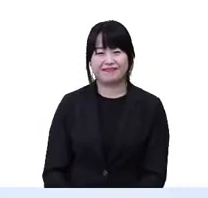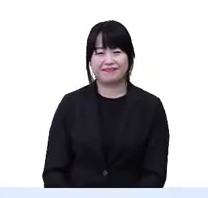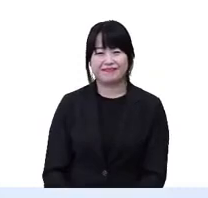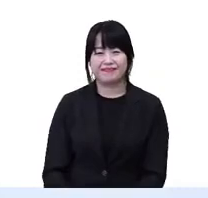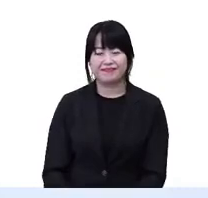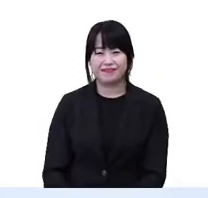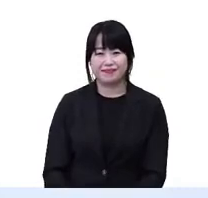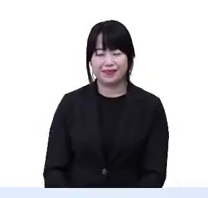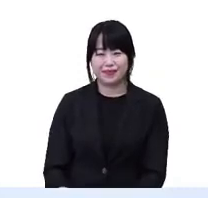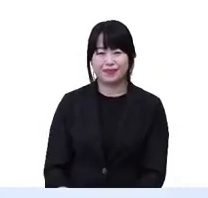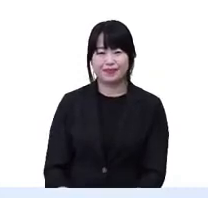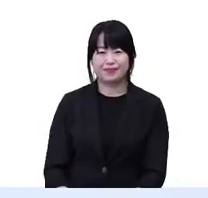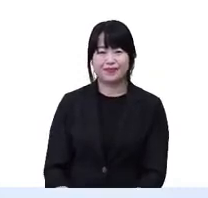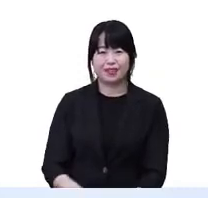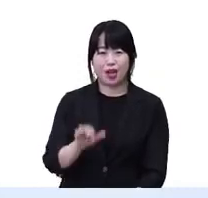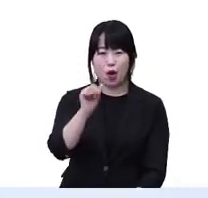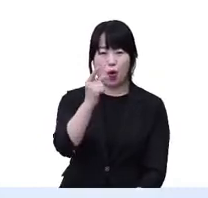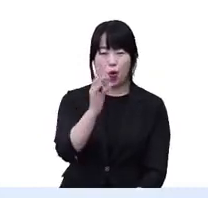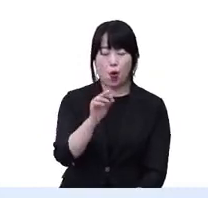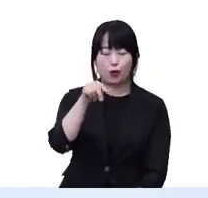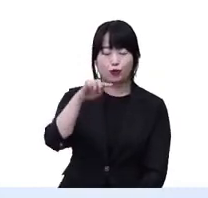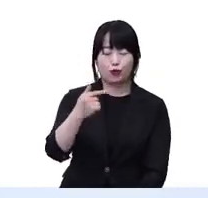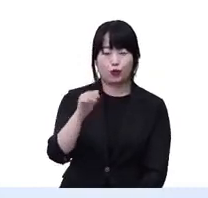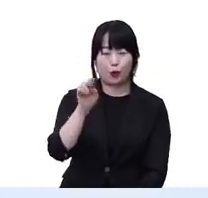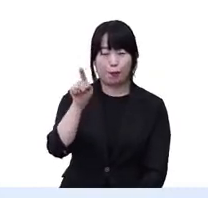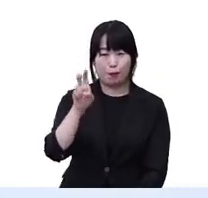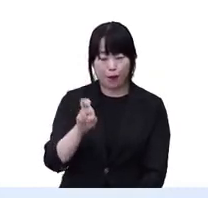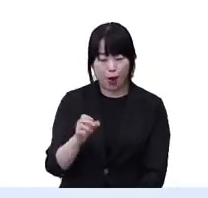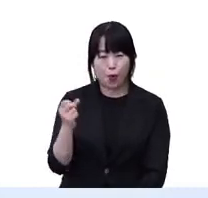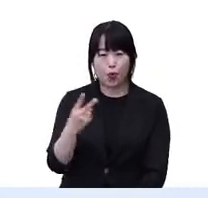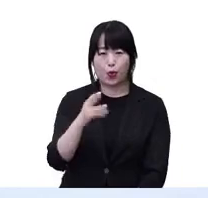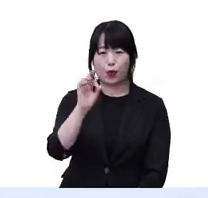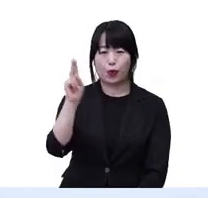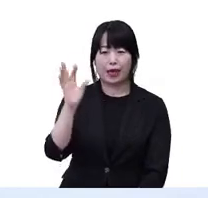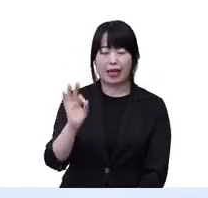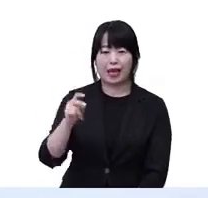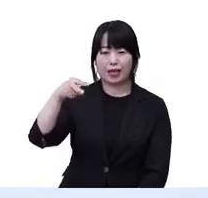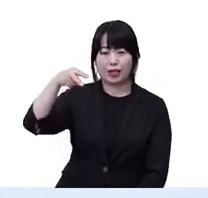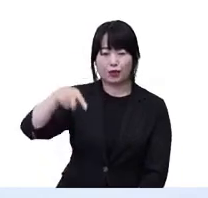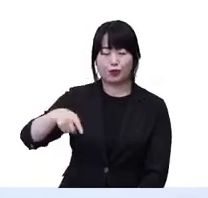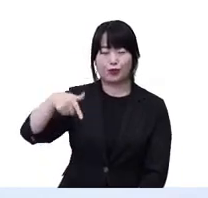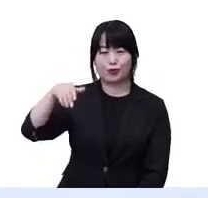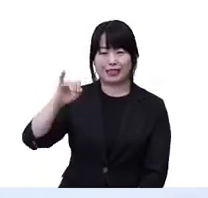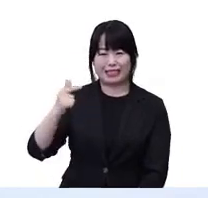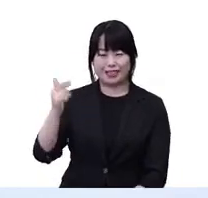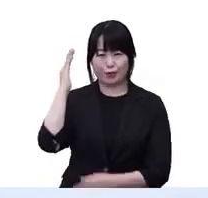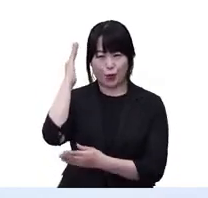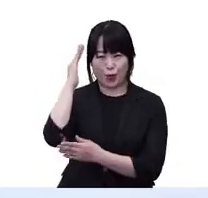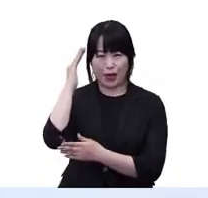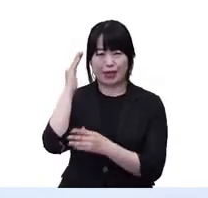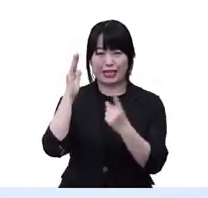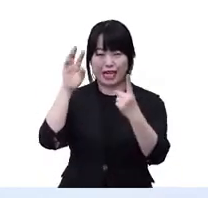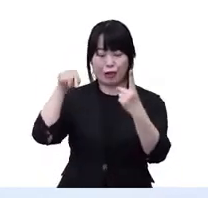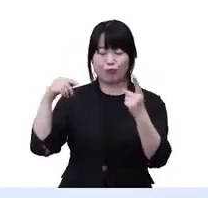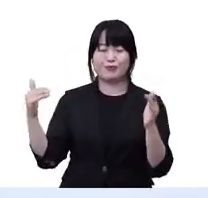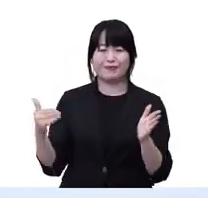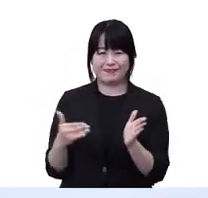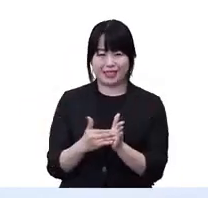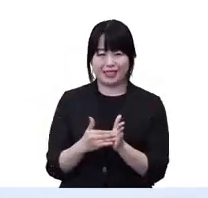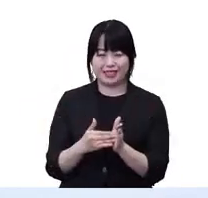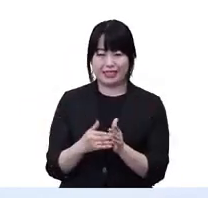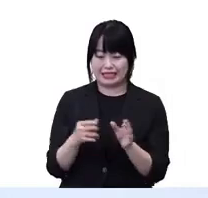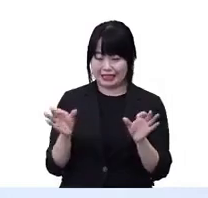오늘 홍순범 교수님과 양수진 교수님의 강연으로 1부 시간을 모두 채워봤습니다. 자, 이제 저희